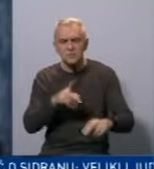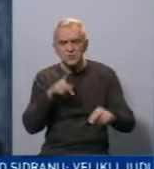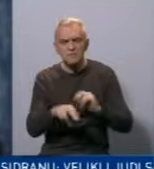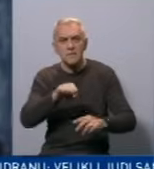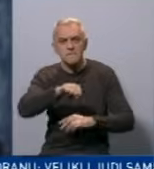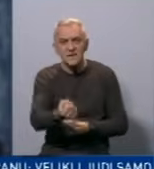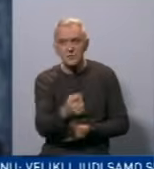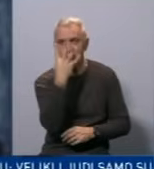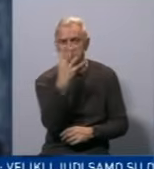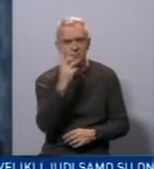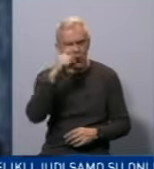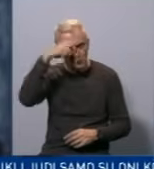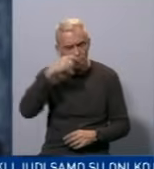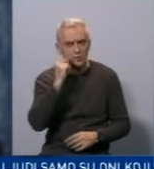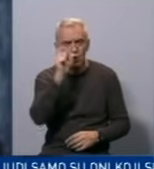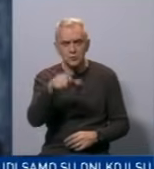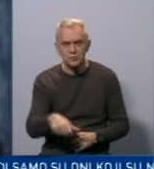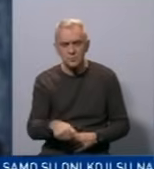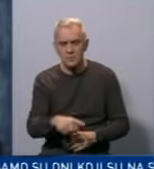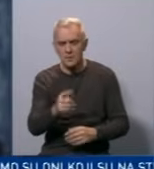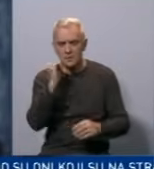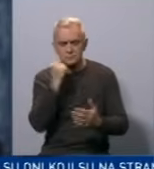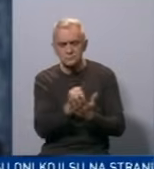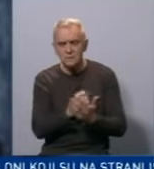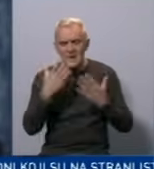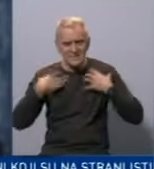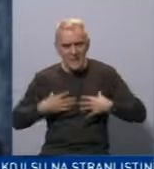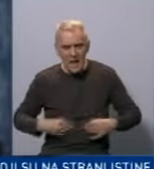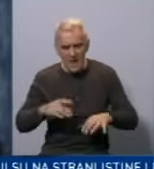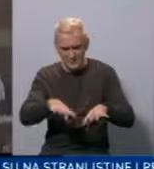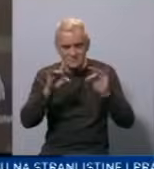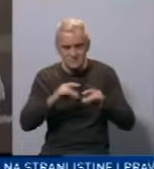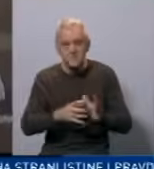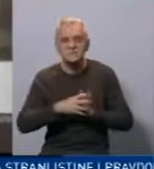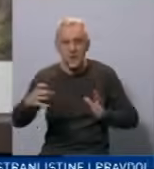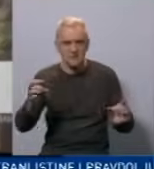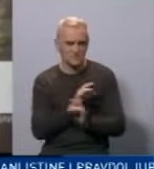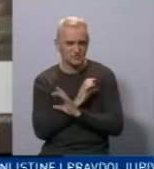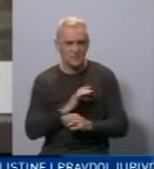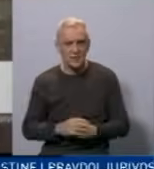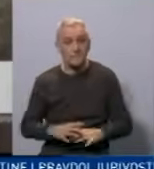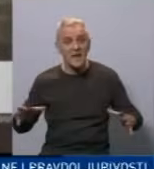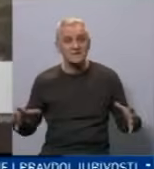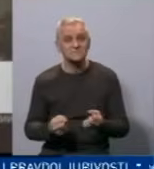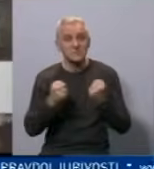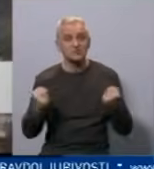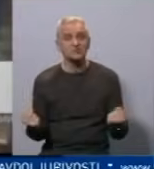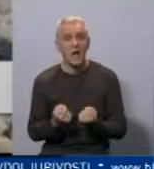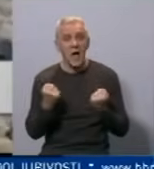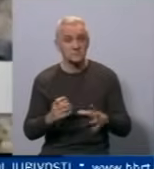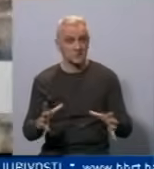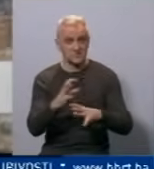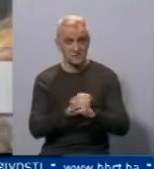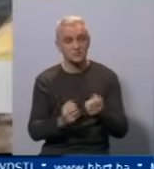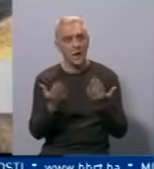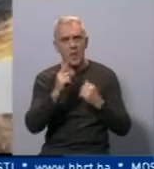pritvora nad 4 osumnjičena. Identifikacija tijela žrtava se nastavlja. Spasilačke operacije su završene, ali